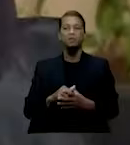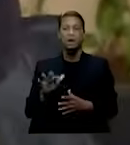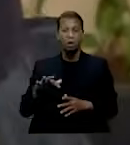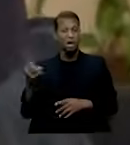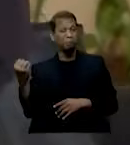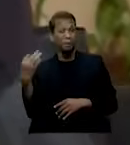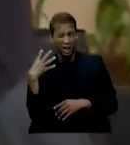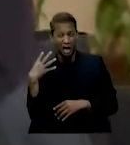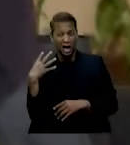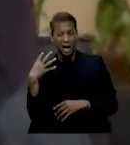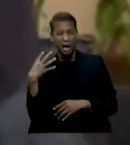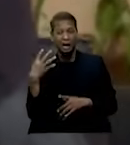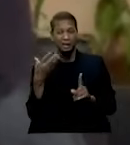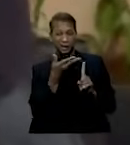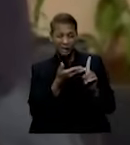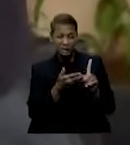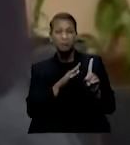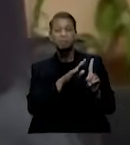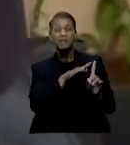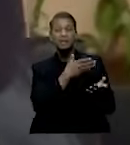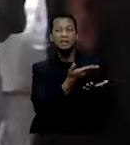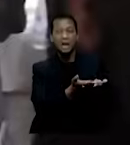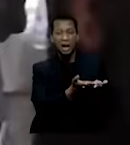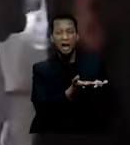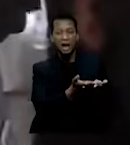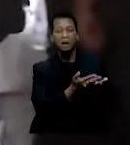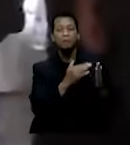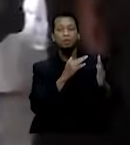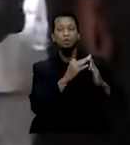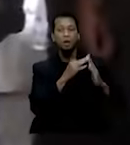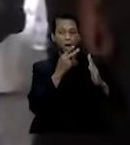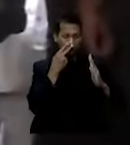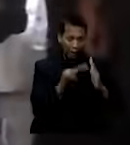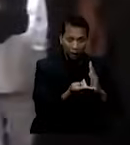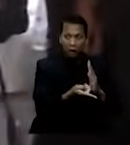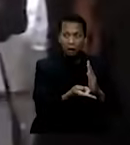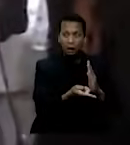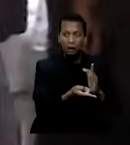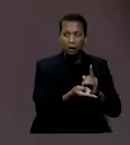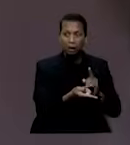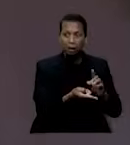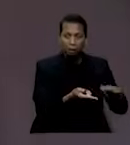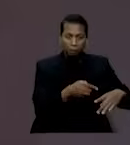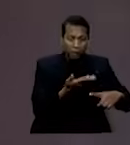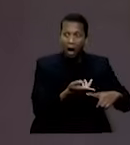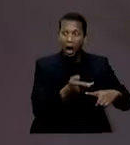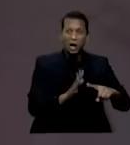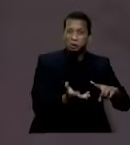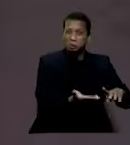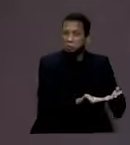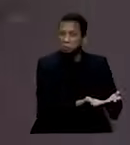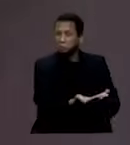Haque ditemukan meninggal dunia sudah tidak bernyawa di rumahnya, namun sempat dibawa ke rumah sakit di Bintaro